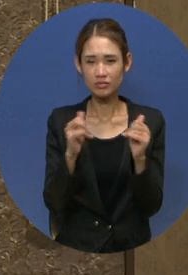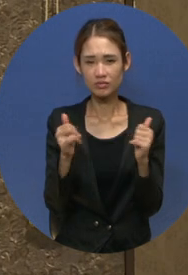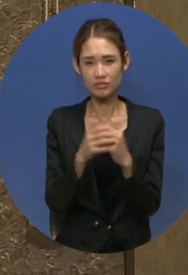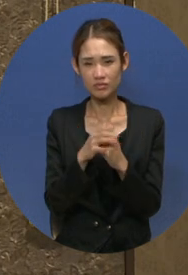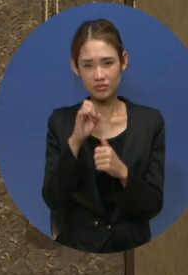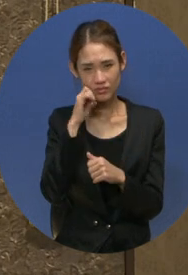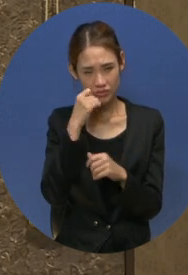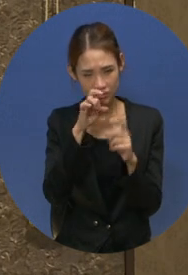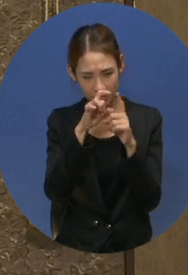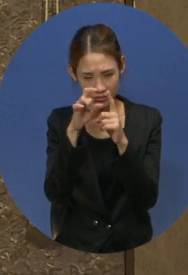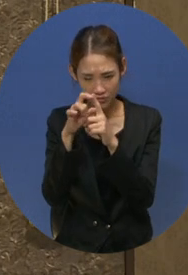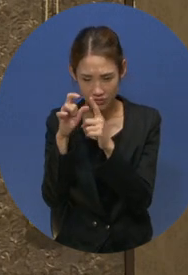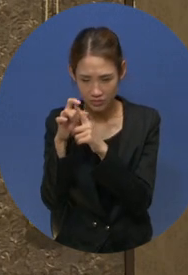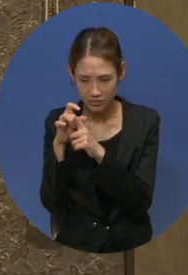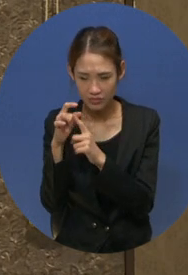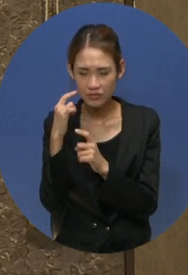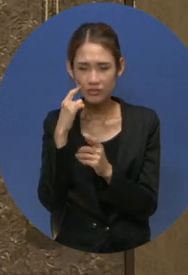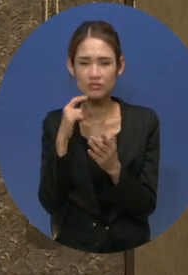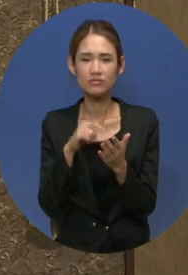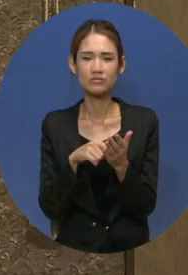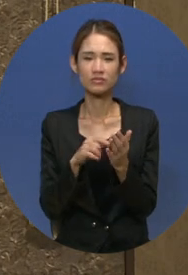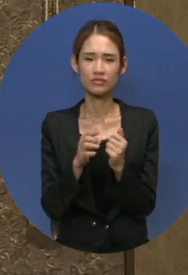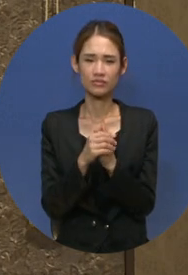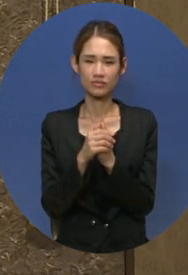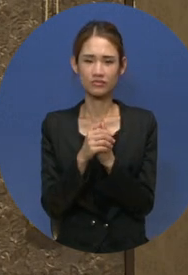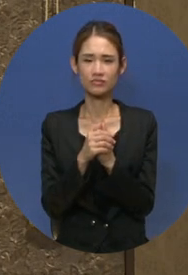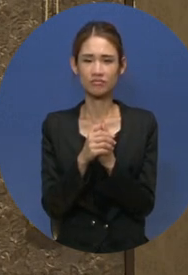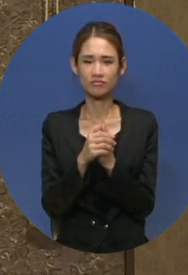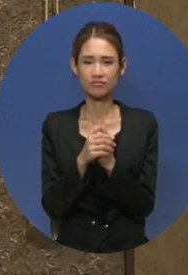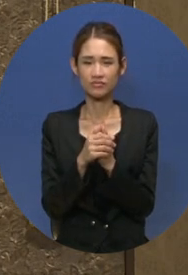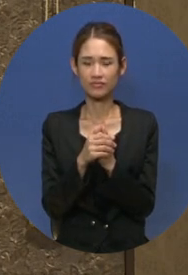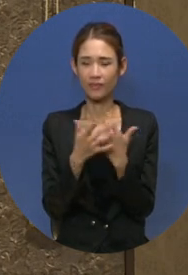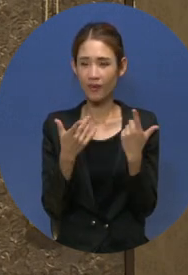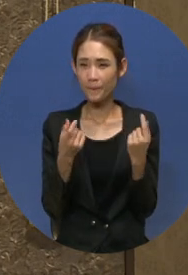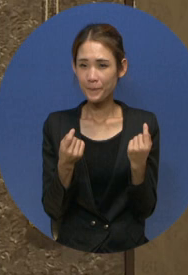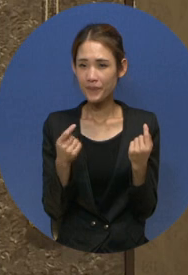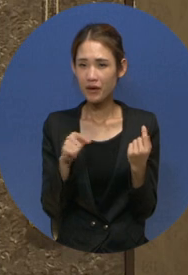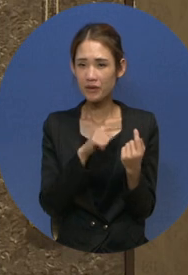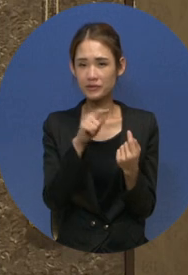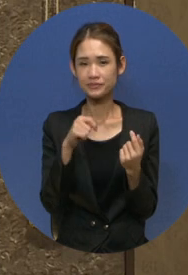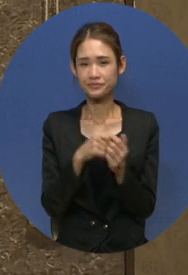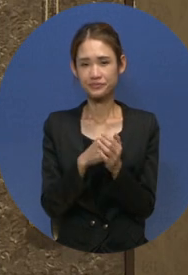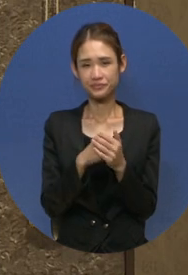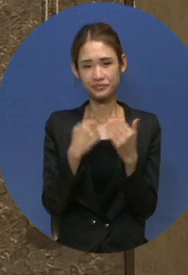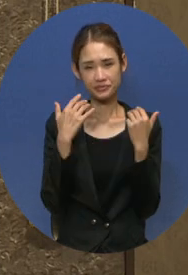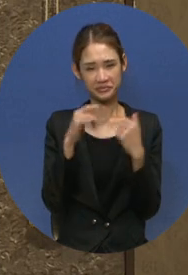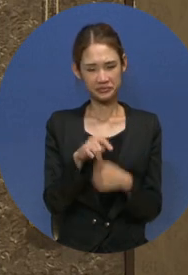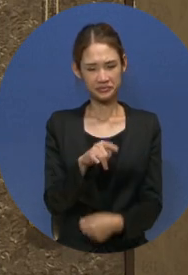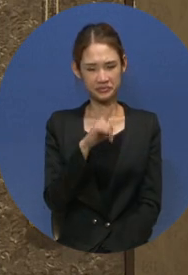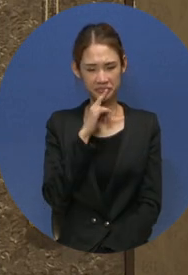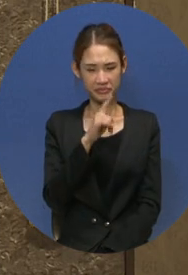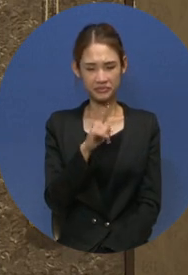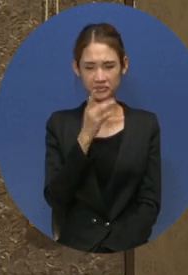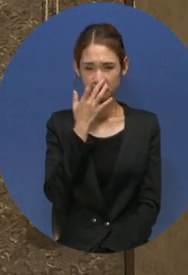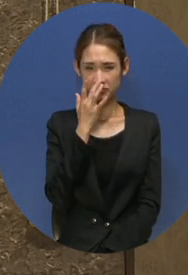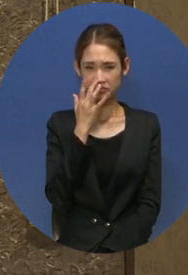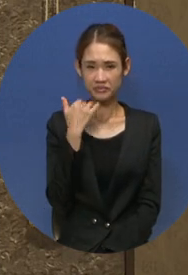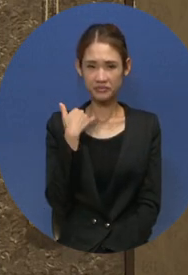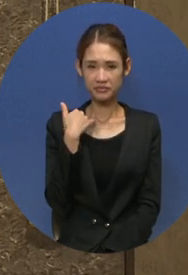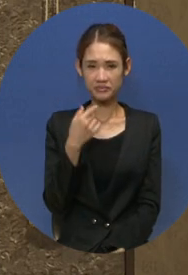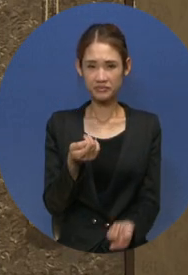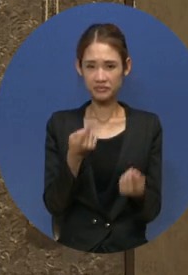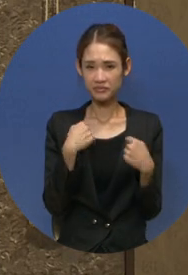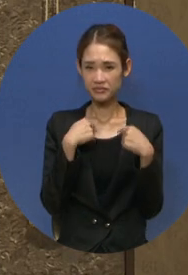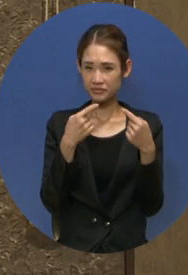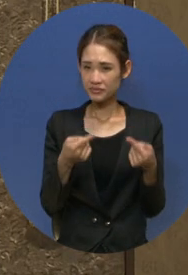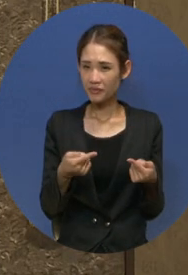또 어려운 단어들이 있을 수 있거든요. 네. 예, 그러면 그거를 우리 예. 발달장애인들이 아, 이 말은 모르겠다. 아, 출입? 출입이